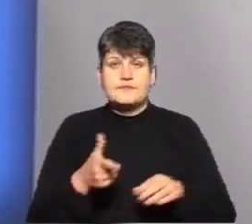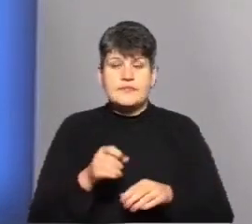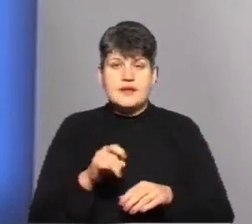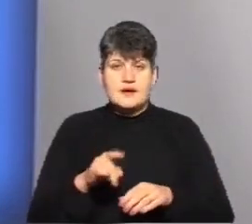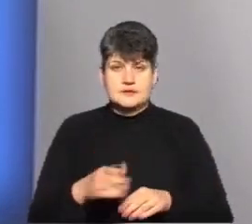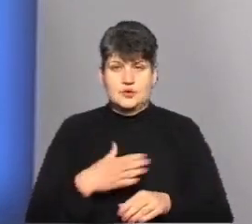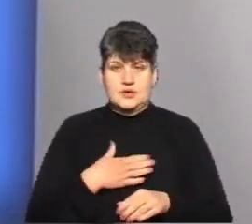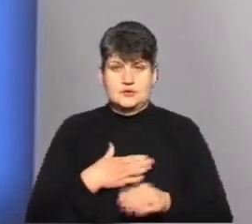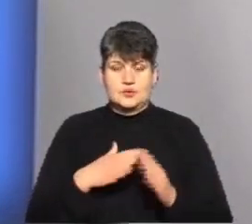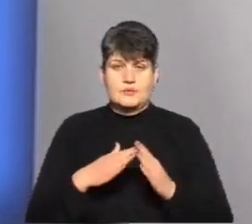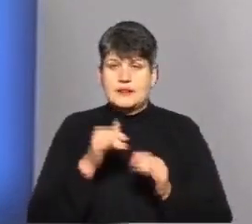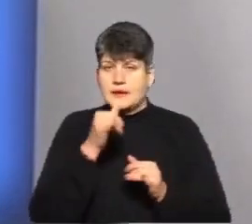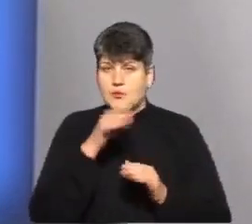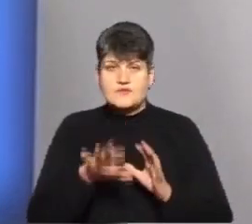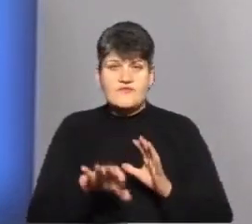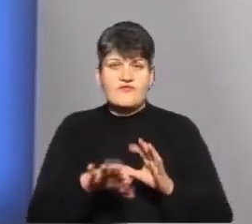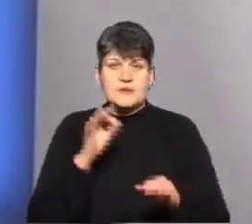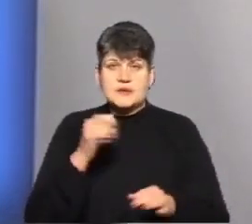вибрати собі